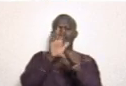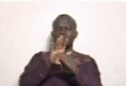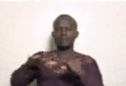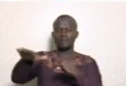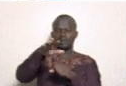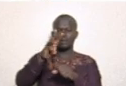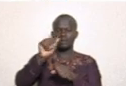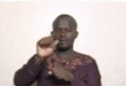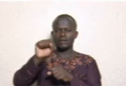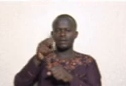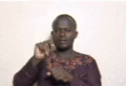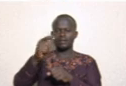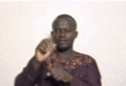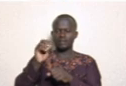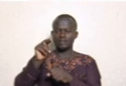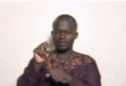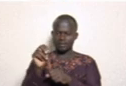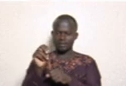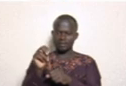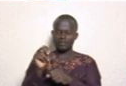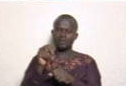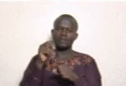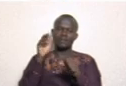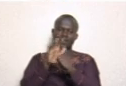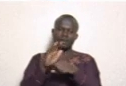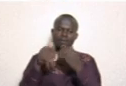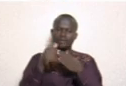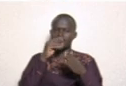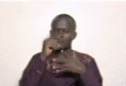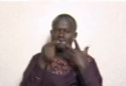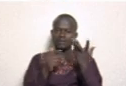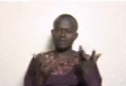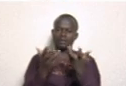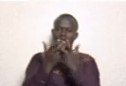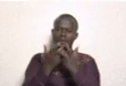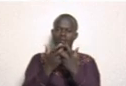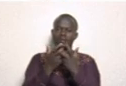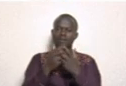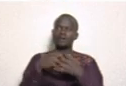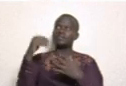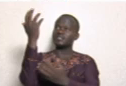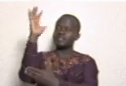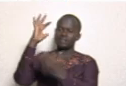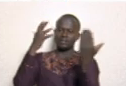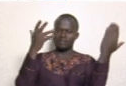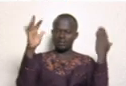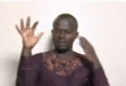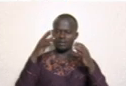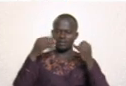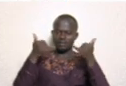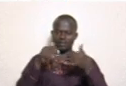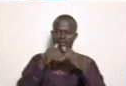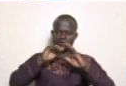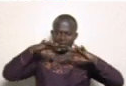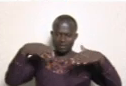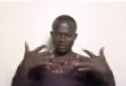muri Washington mu bihe by'ubushyuhe hakunze kuvugwa ikijyanye no gushya kw'amashyamba. Ese kuri ubu byaba